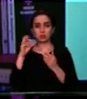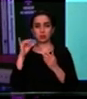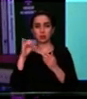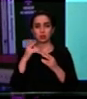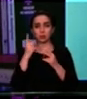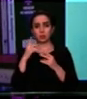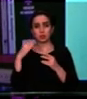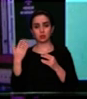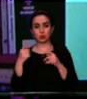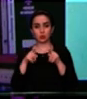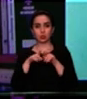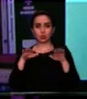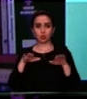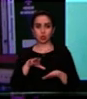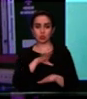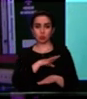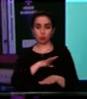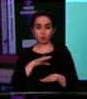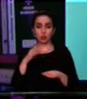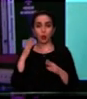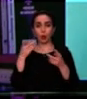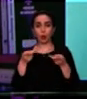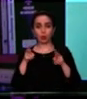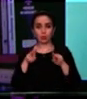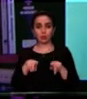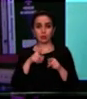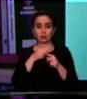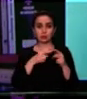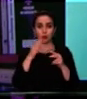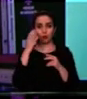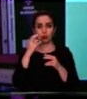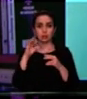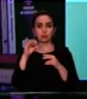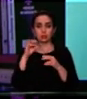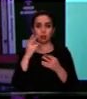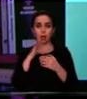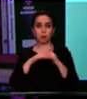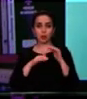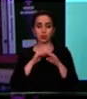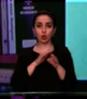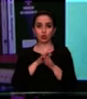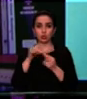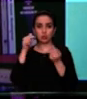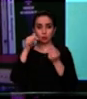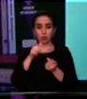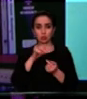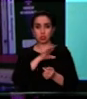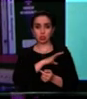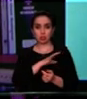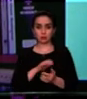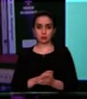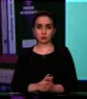biror sirt yuzasiga joylashgan bo'lsa, qolgan qismi esa fotosintezni amalga oshirishga moslashgan.